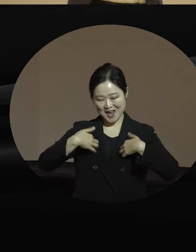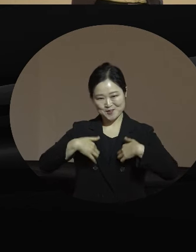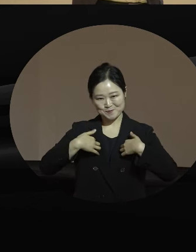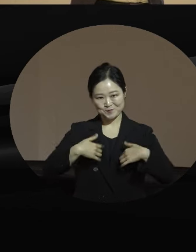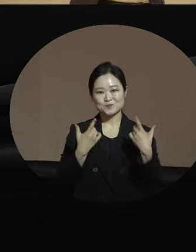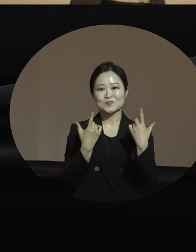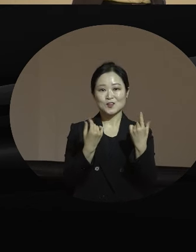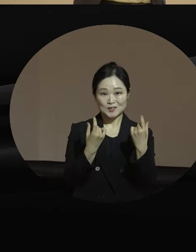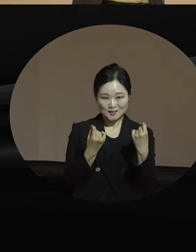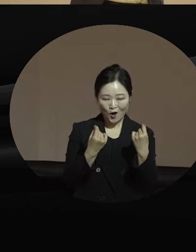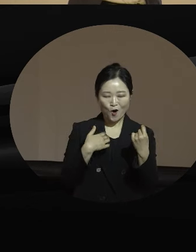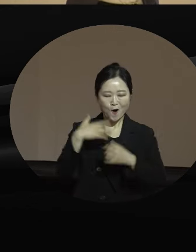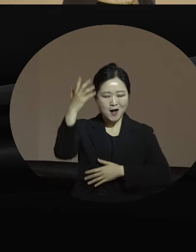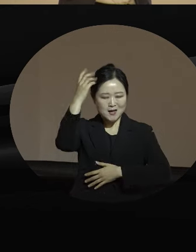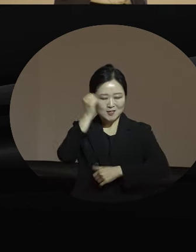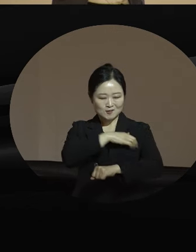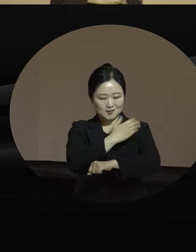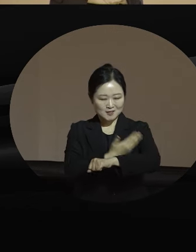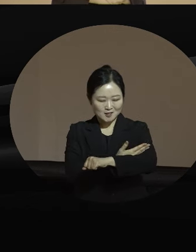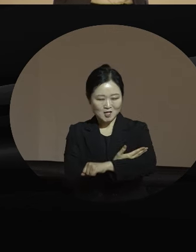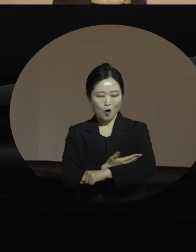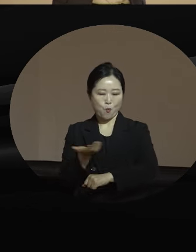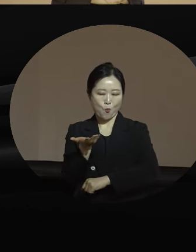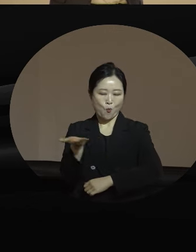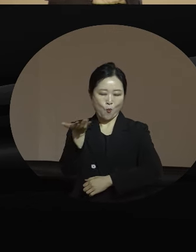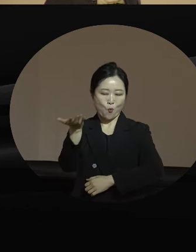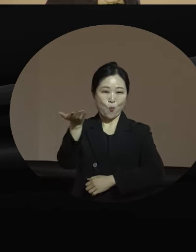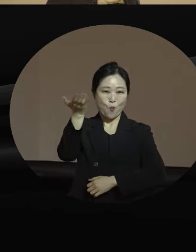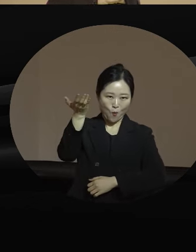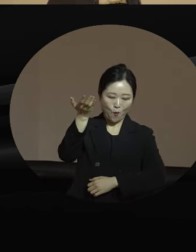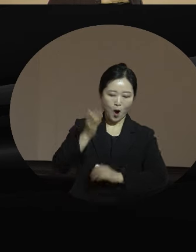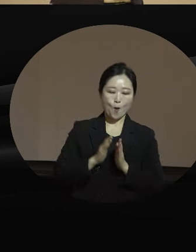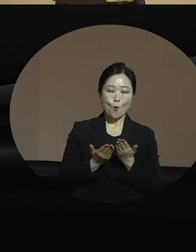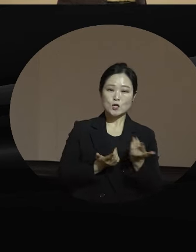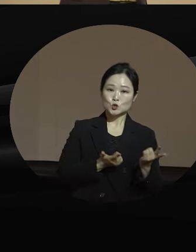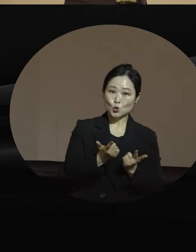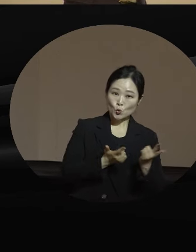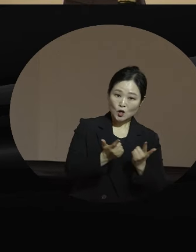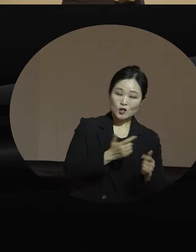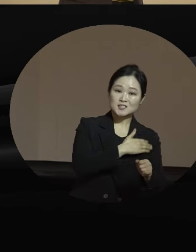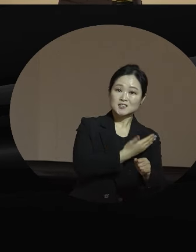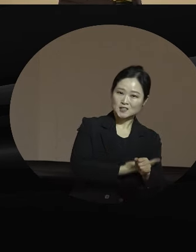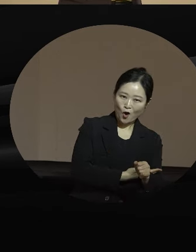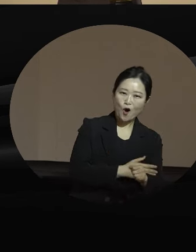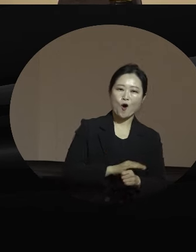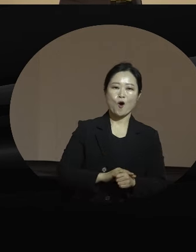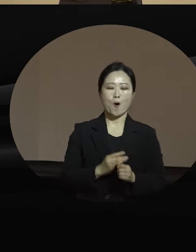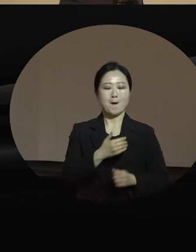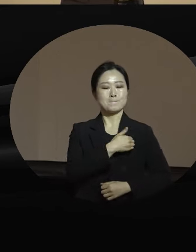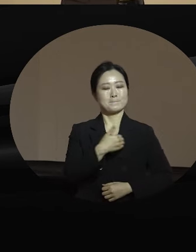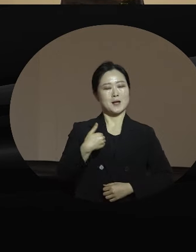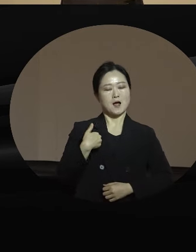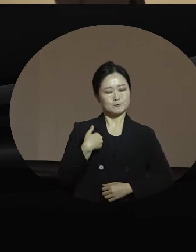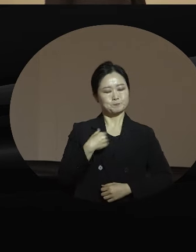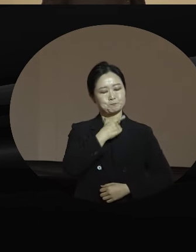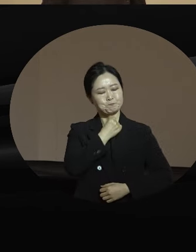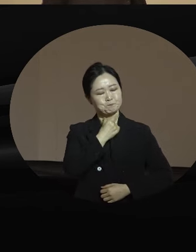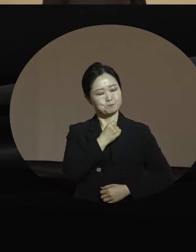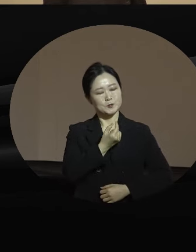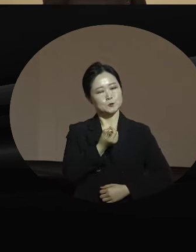것들을 통해서 작업기억을 능력을 향상시키면 자기를 조절하는 능력, 그러니까 즉각적인 만족을 지원하는